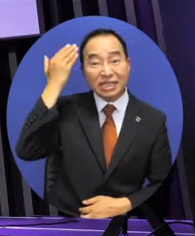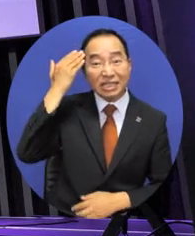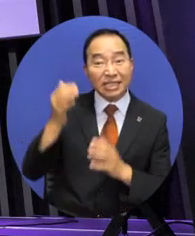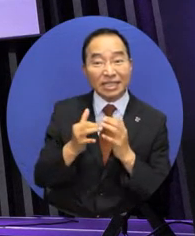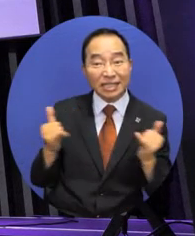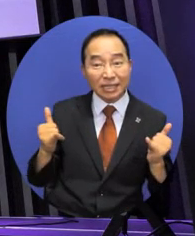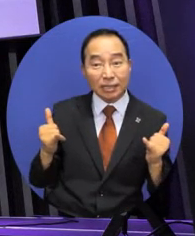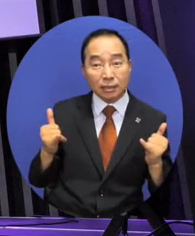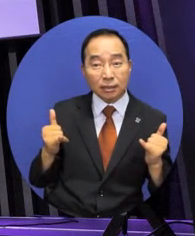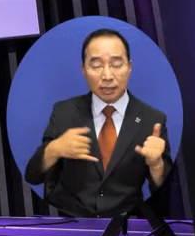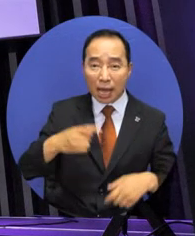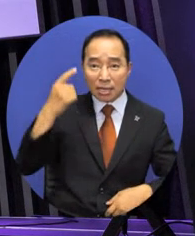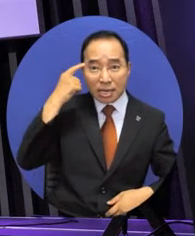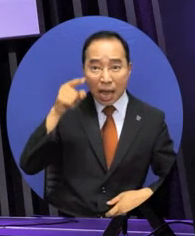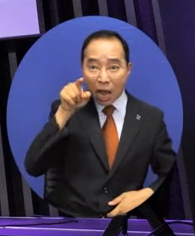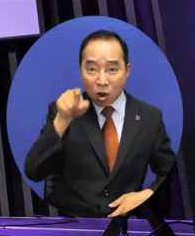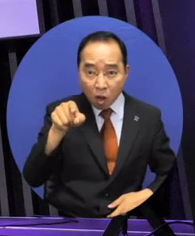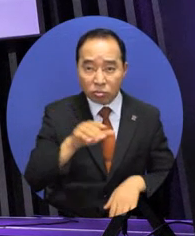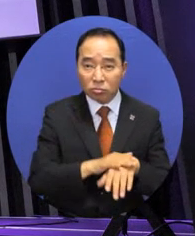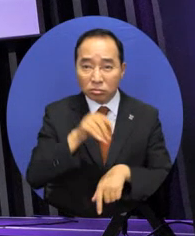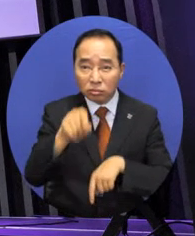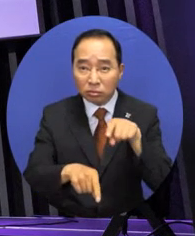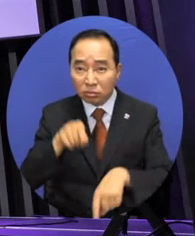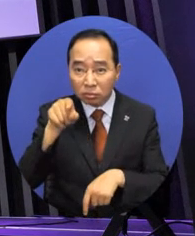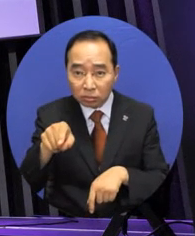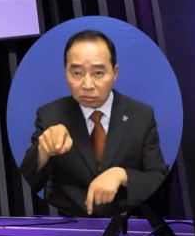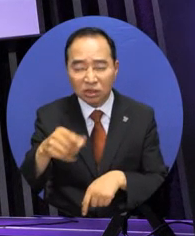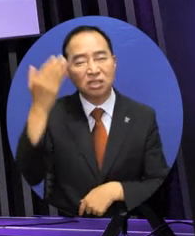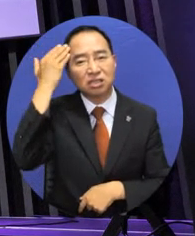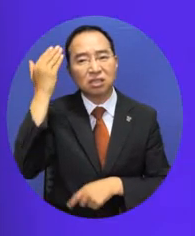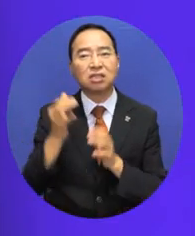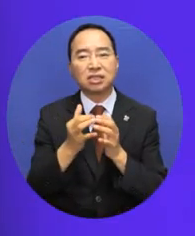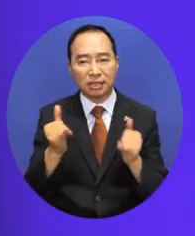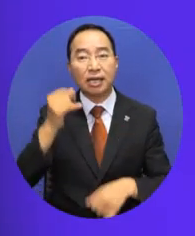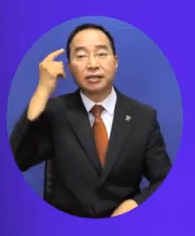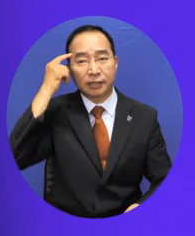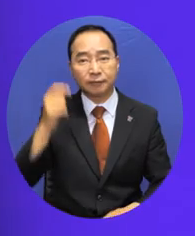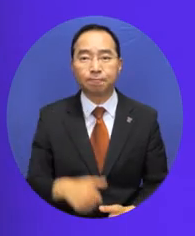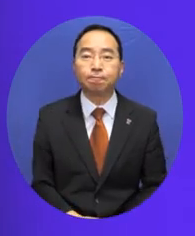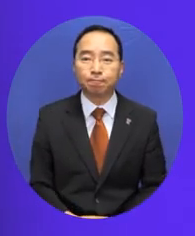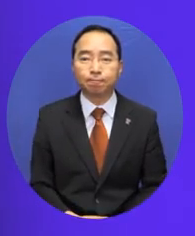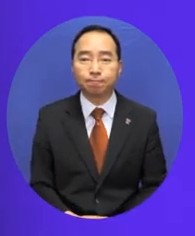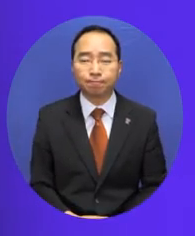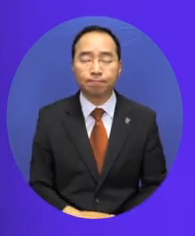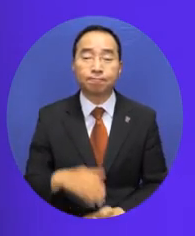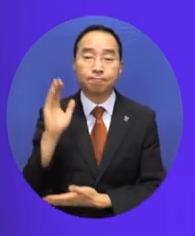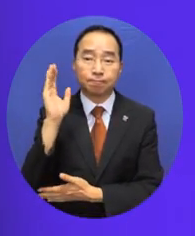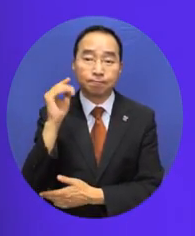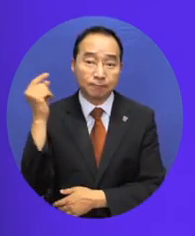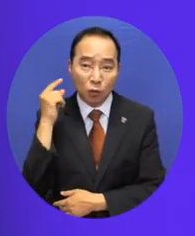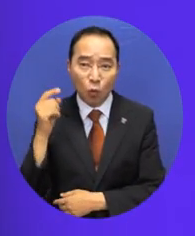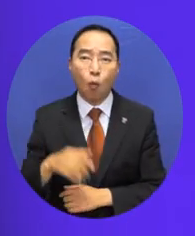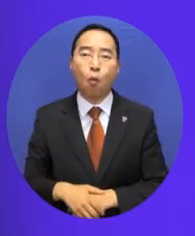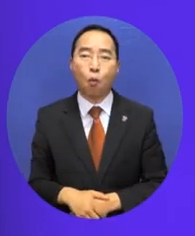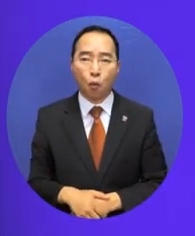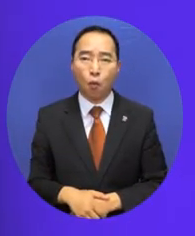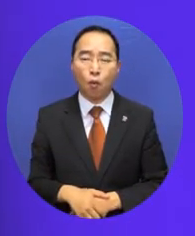진리를 실제 삶에서 실천해야 된다고 봅니다. 네, 교수님 강연을 듣고 나니까